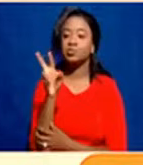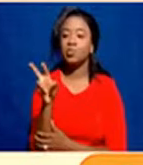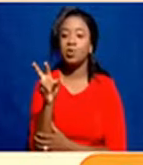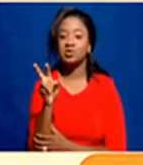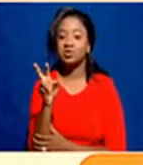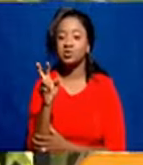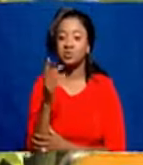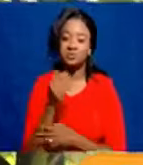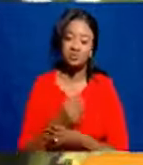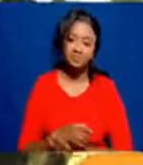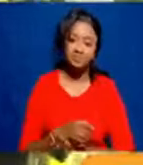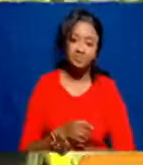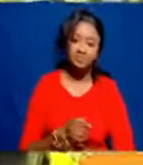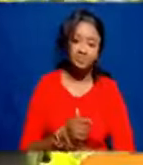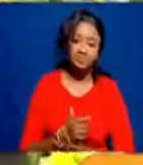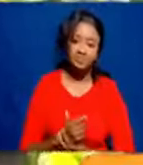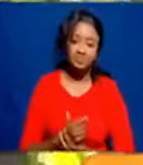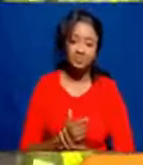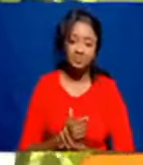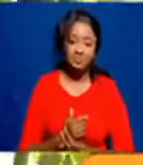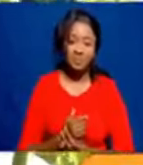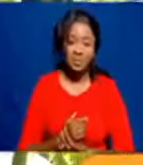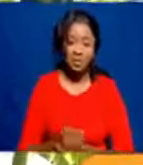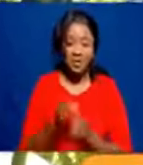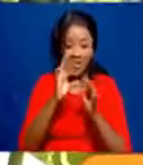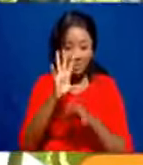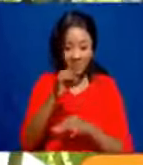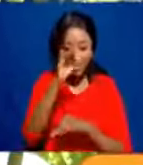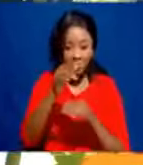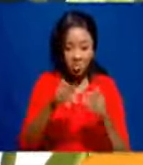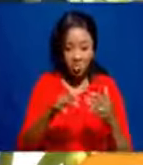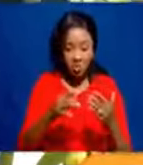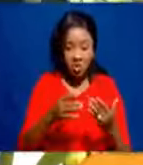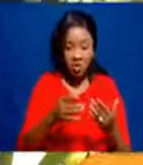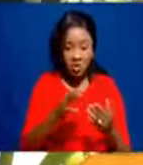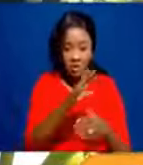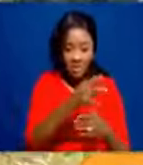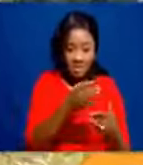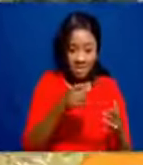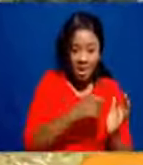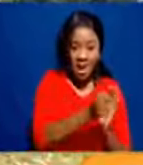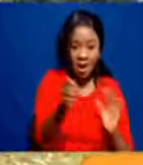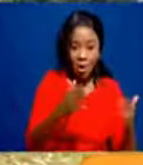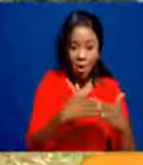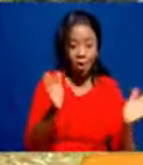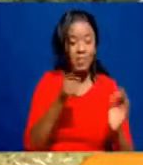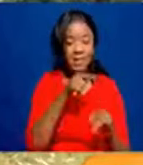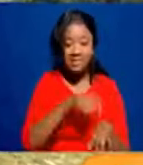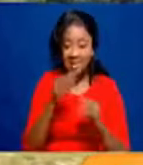kupitia dirisha. Mlango kamwe usipatikane wazi mkutano unapoendelea.